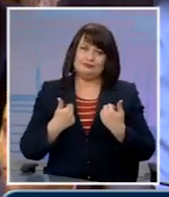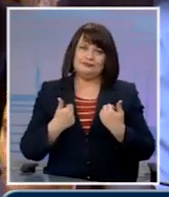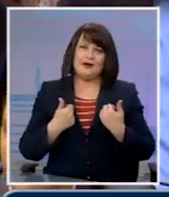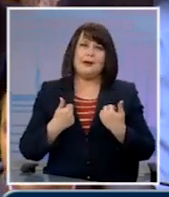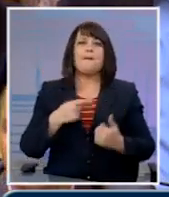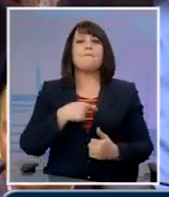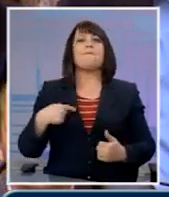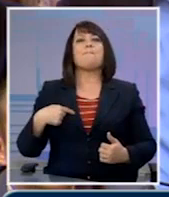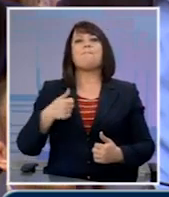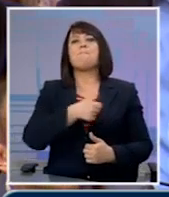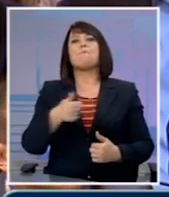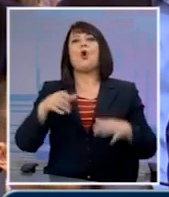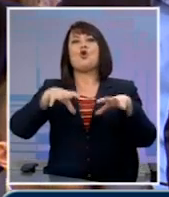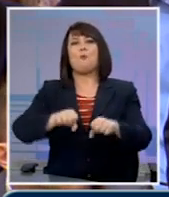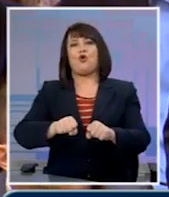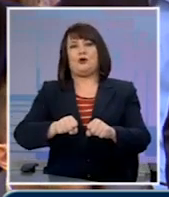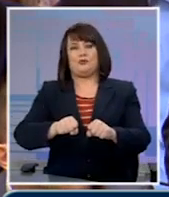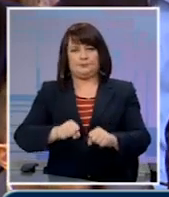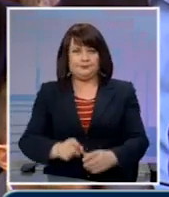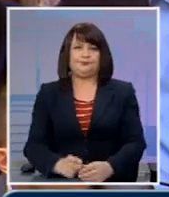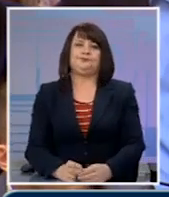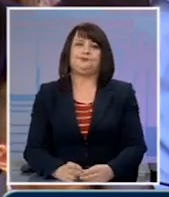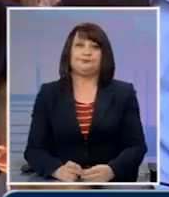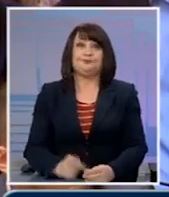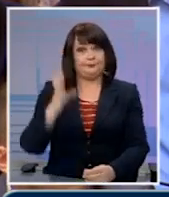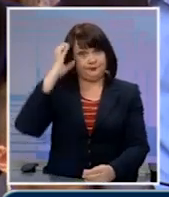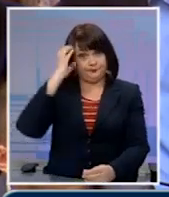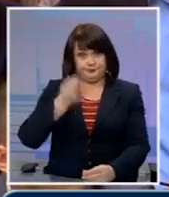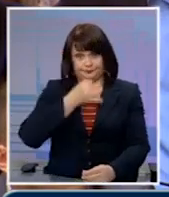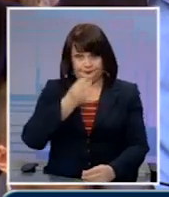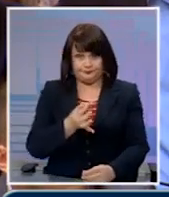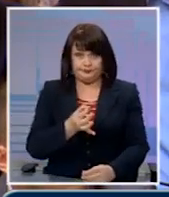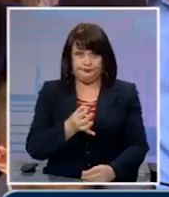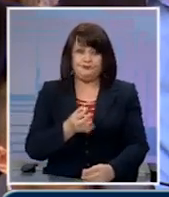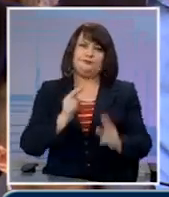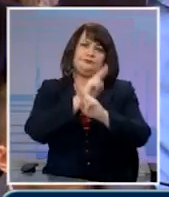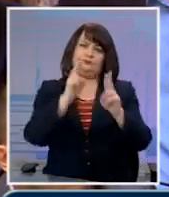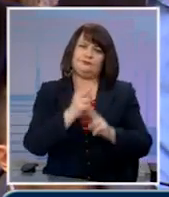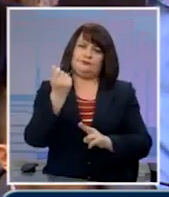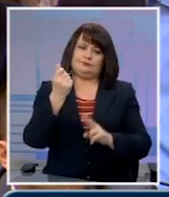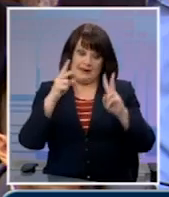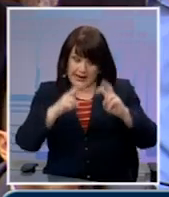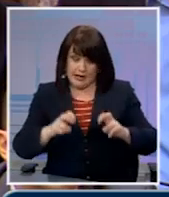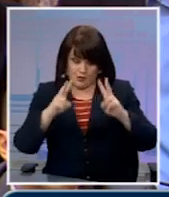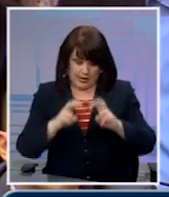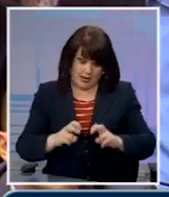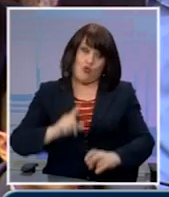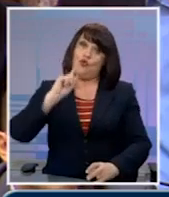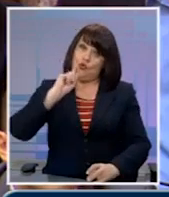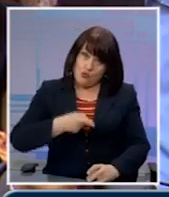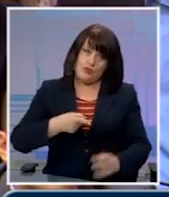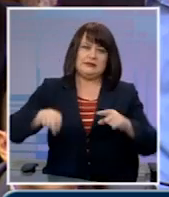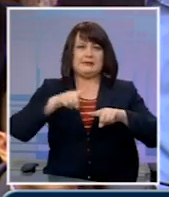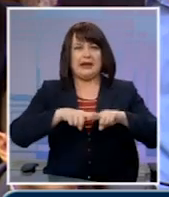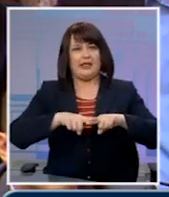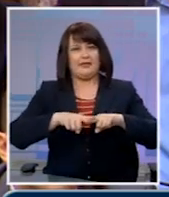μονοπώλιο θυμίζω ότι ο διεθνής οικονομικός έλεγχος επεβλήθη στη χώρα μας